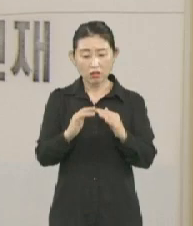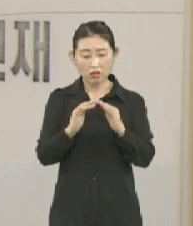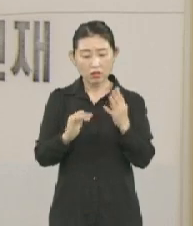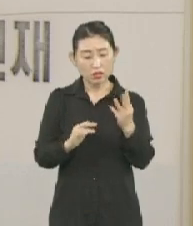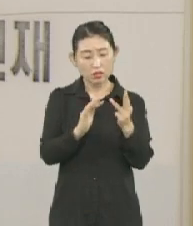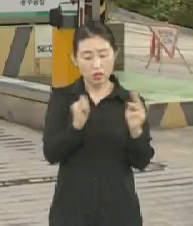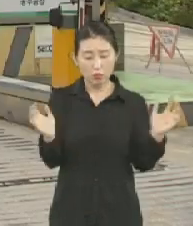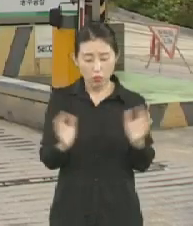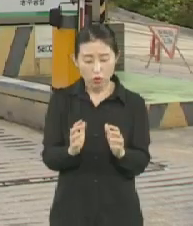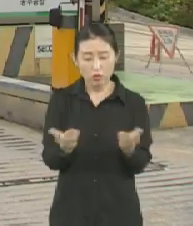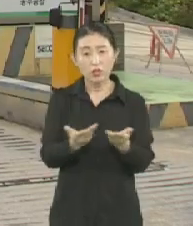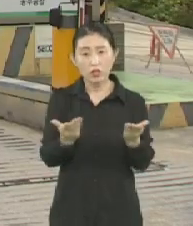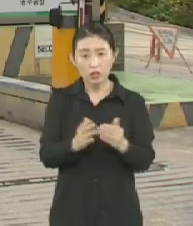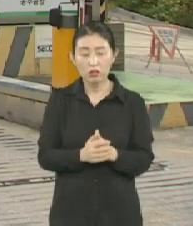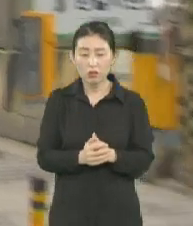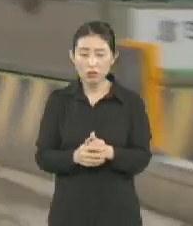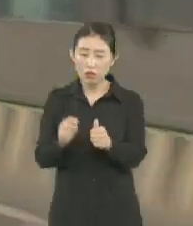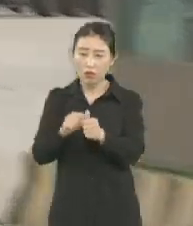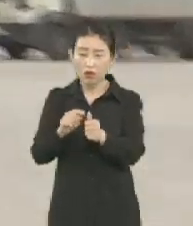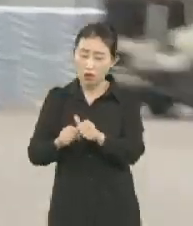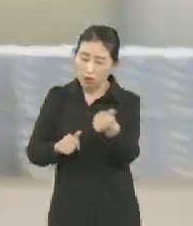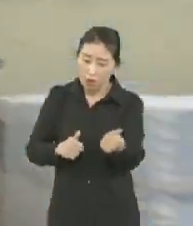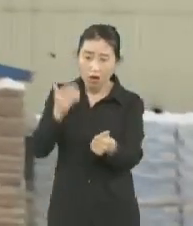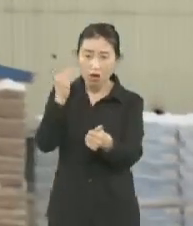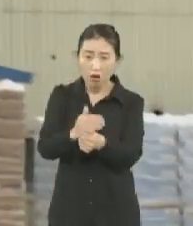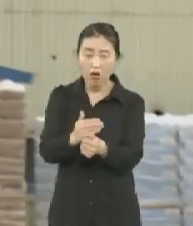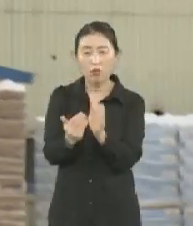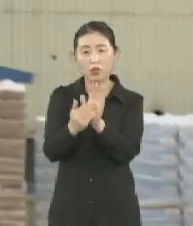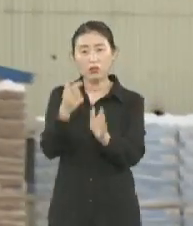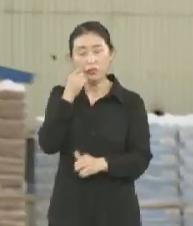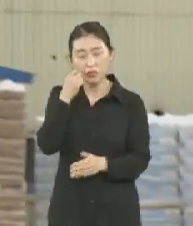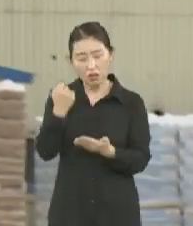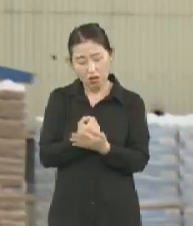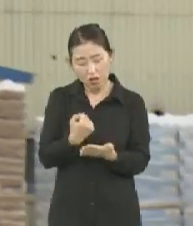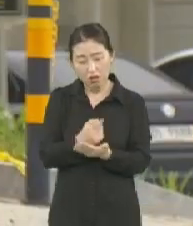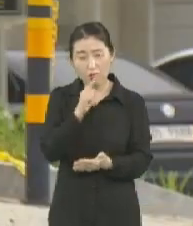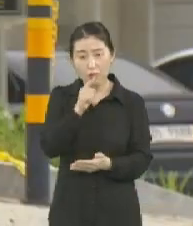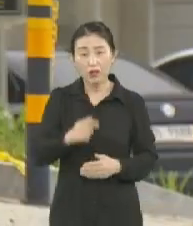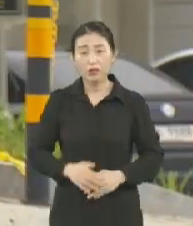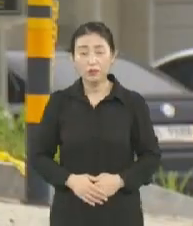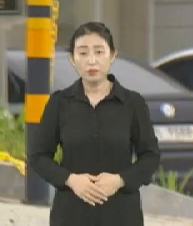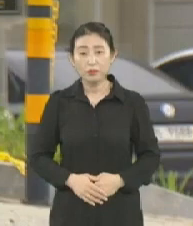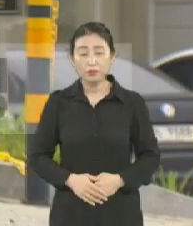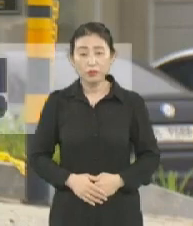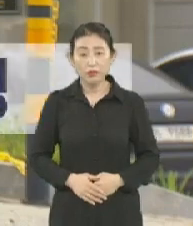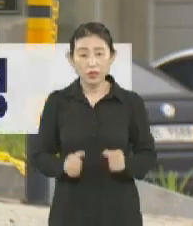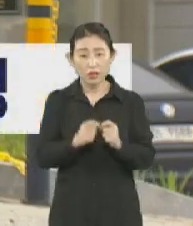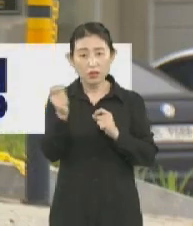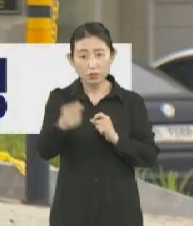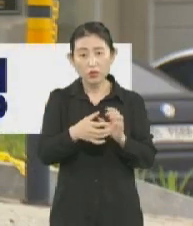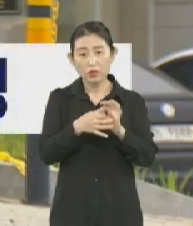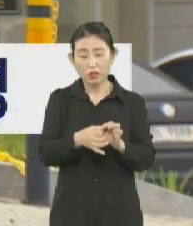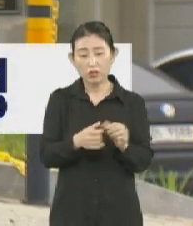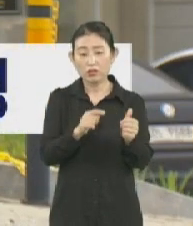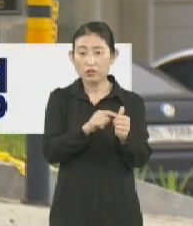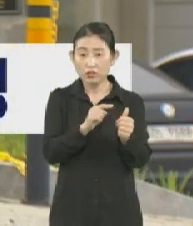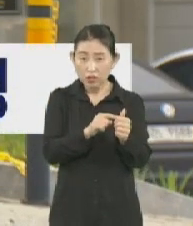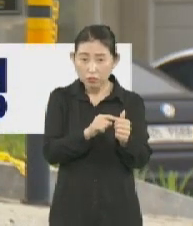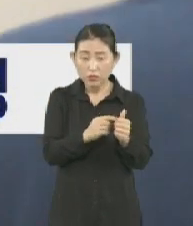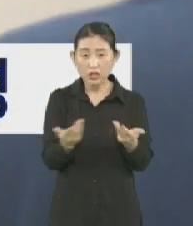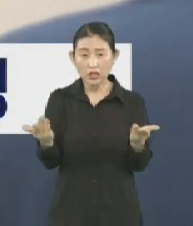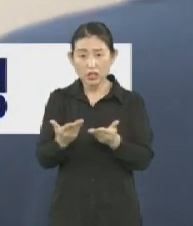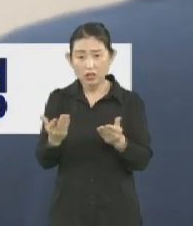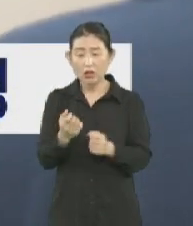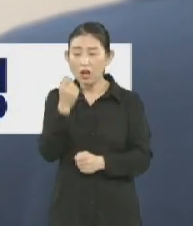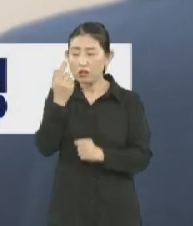작업을 했으면서도 A씨의 희생을 막지 못한 점을 안타까워했습니다. 그러나 협력업체 직원 A씨는 이곳에서